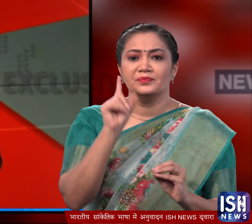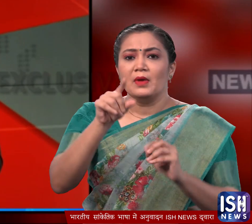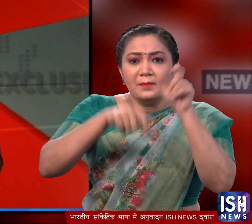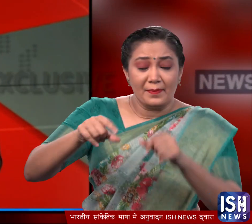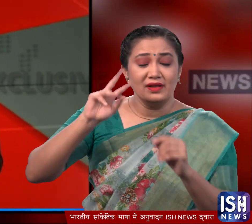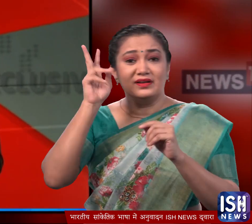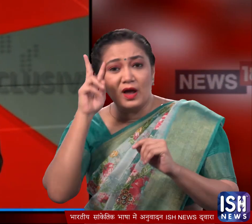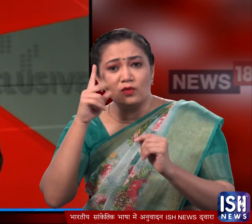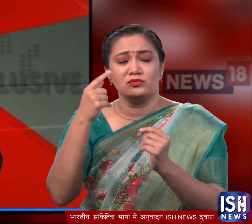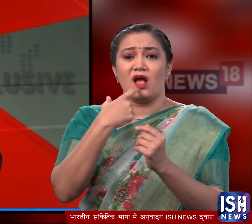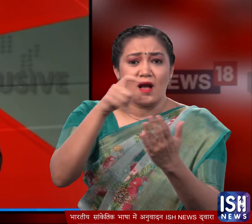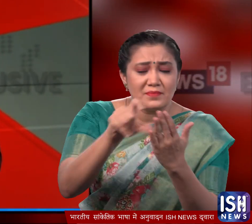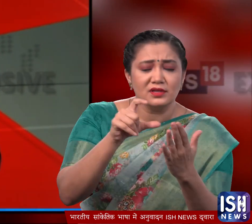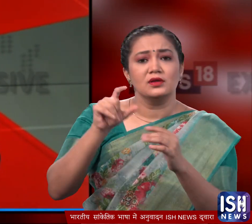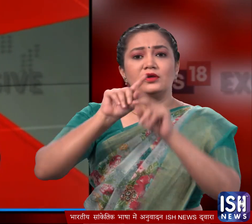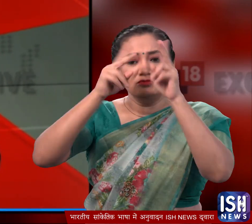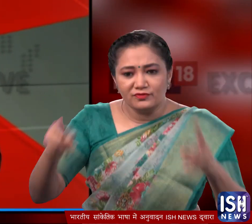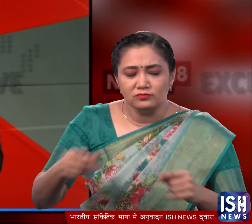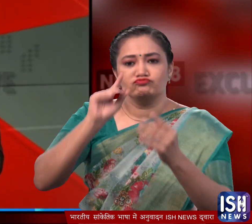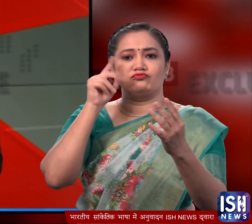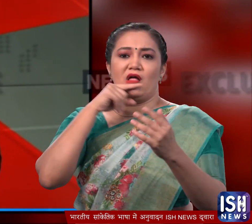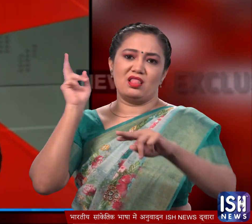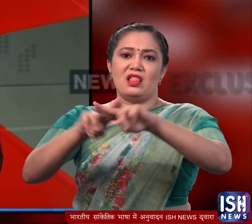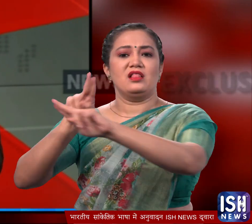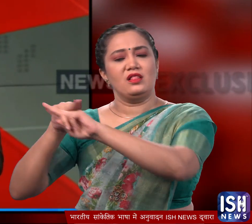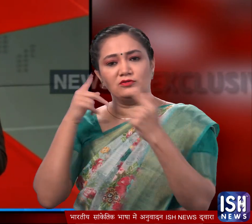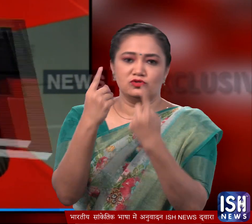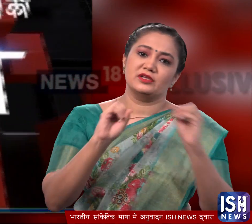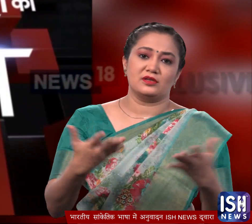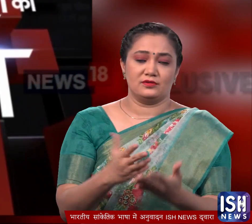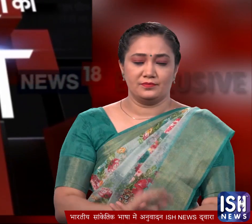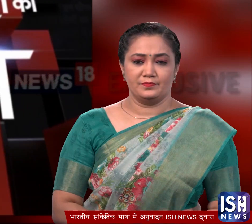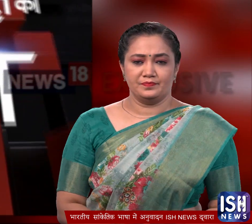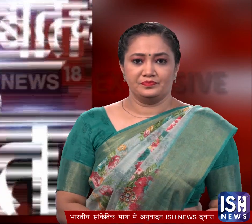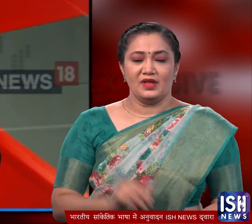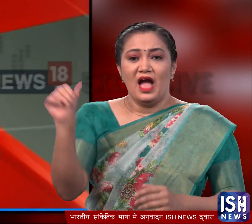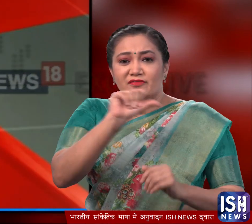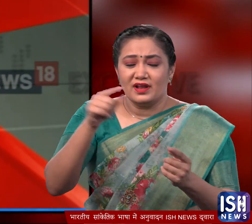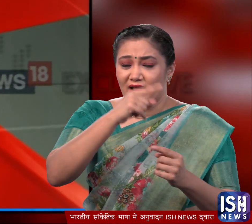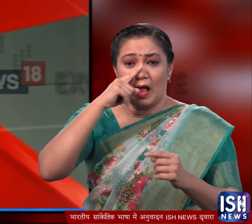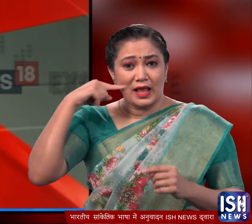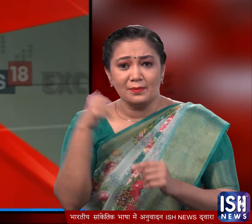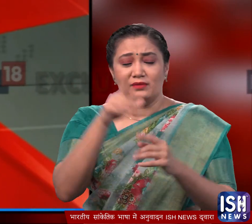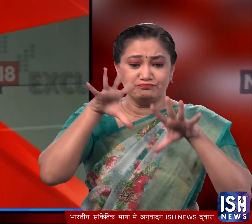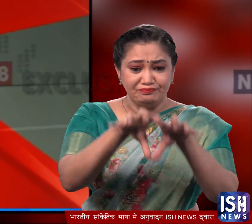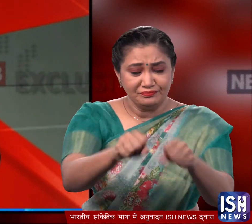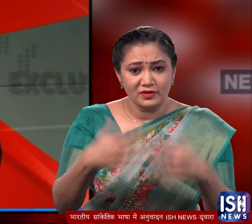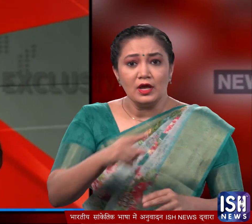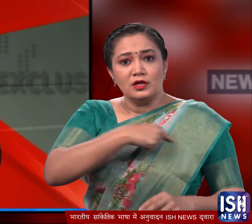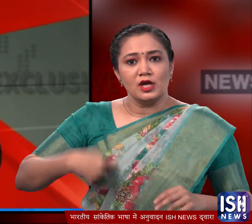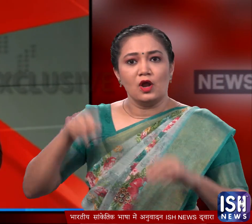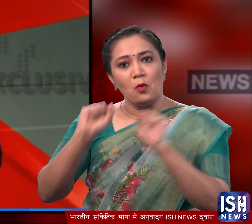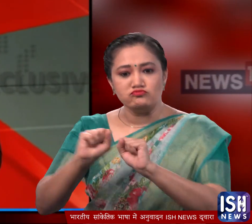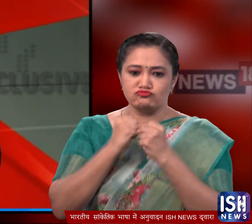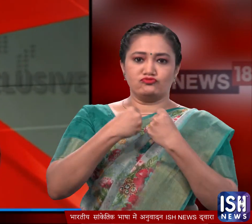लेकिन लोगों की शिकायत के आधार पर पुलिस ने शराब के ठेकों को सील करके जांच शुरू कर दी। अफगानिस्तान में तालिबान के कब्जे के बाद चीन